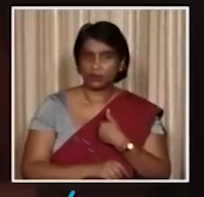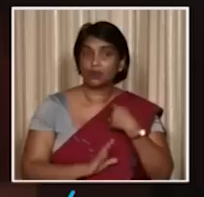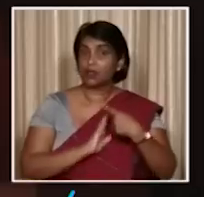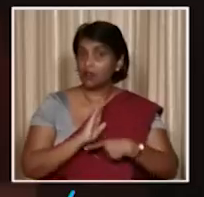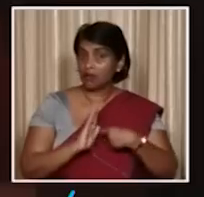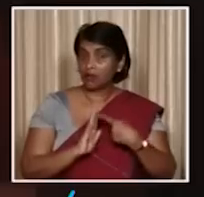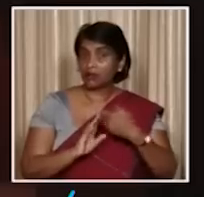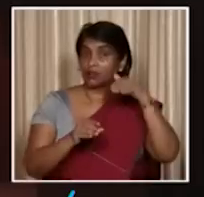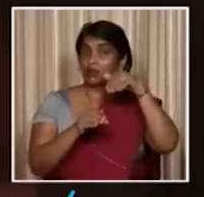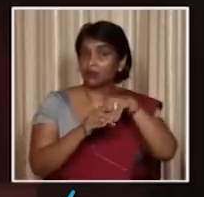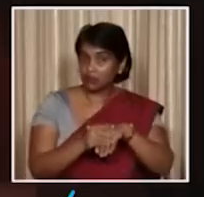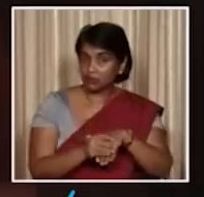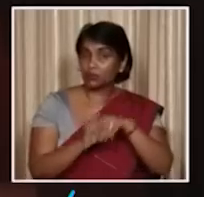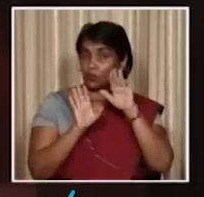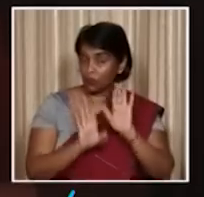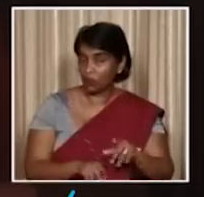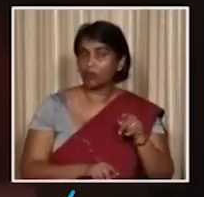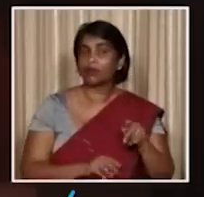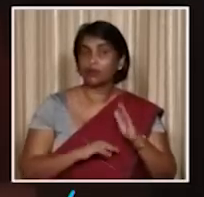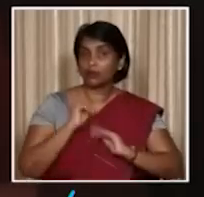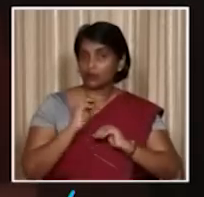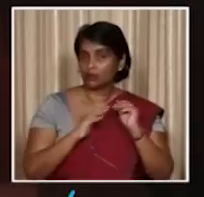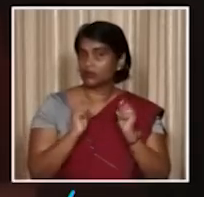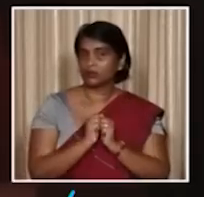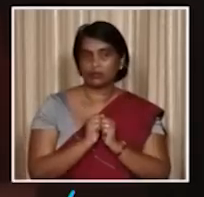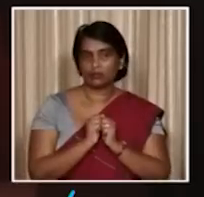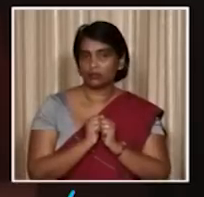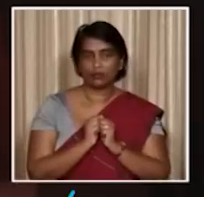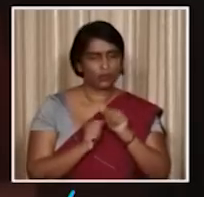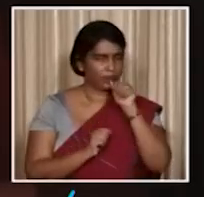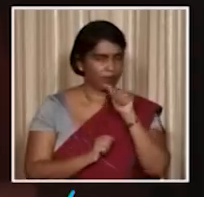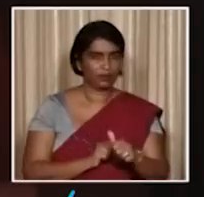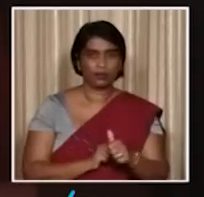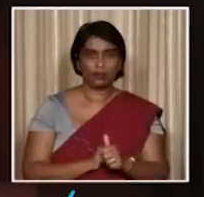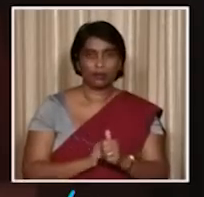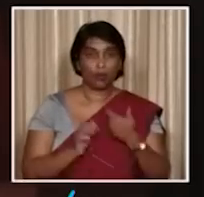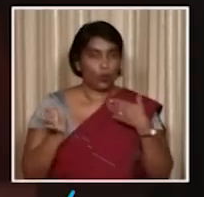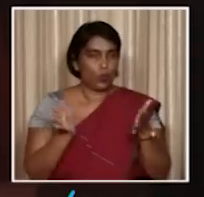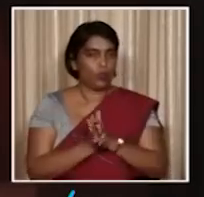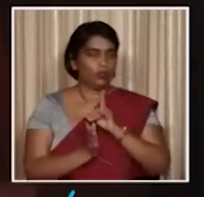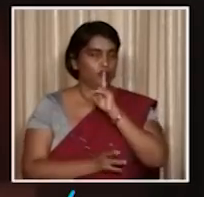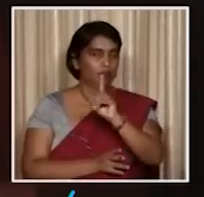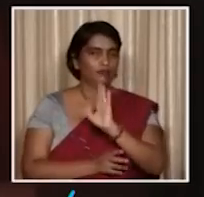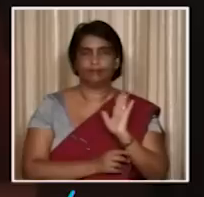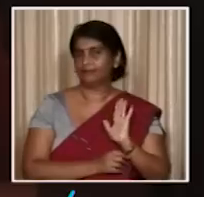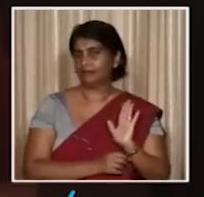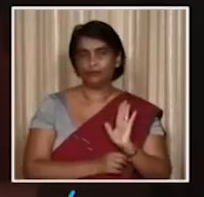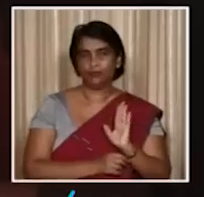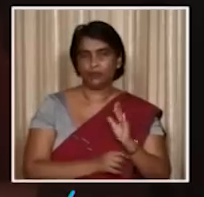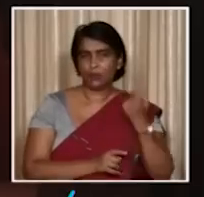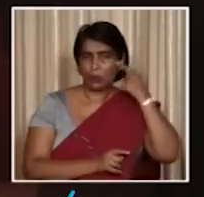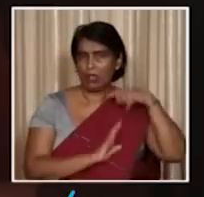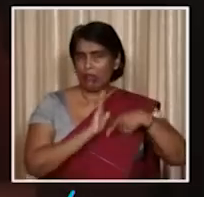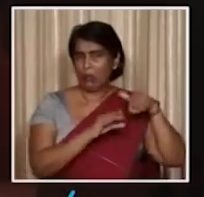රටේ අභ්‍යන්තරව සිදුවිය යුතු ක්‍රියාදාමයන් කවදාවත් බද්ධ කරලා නැහැ. කවදාවත් සම්බන්ධ